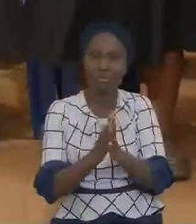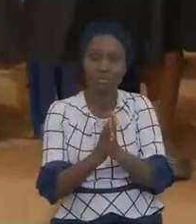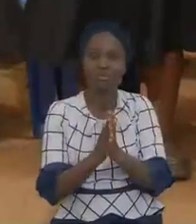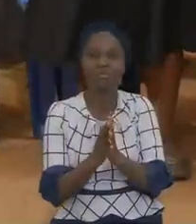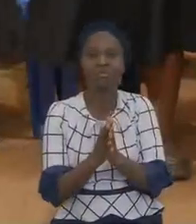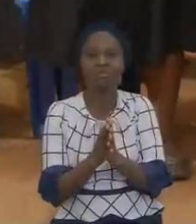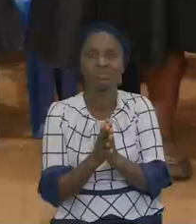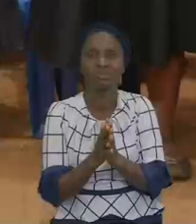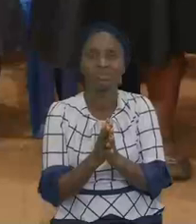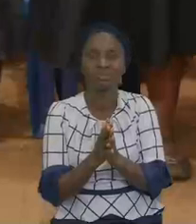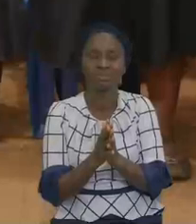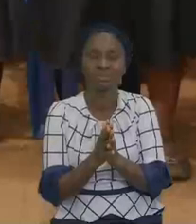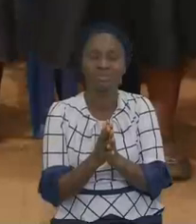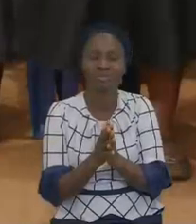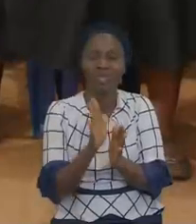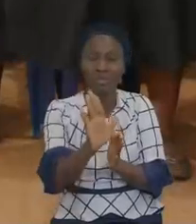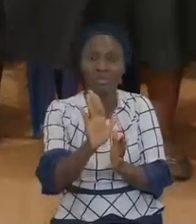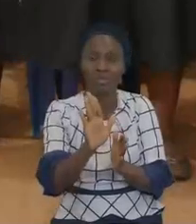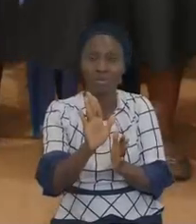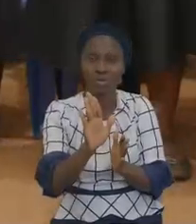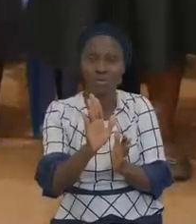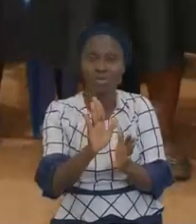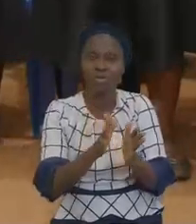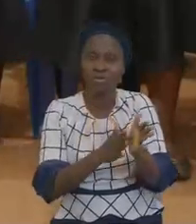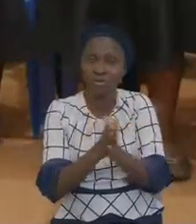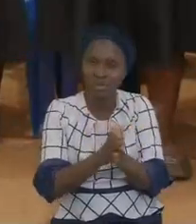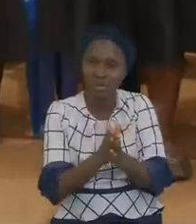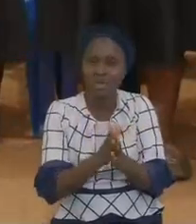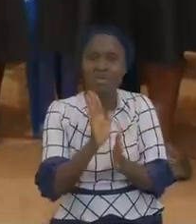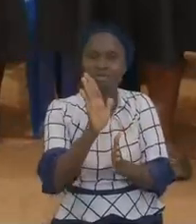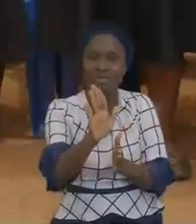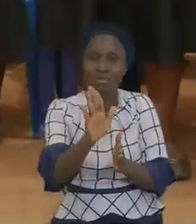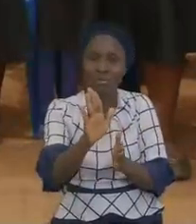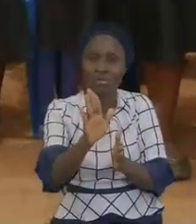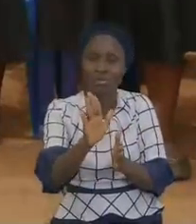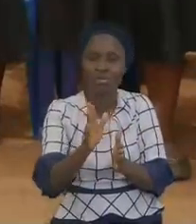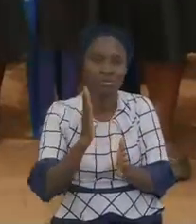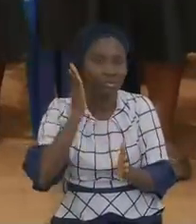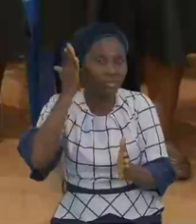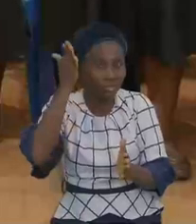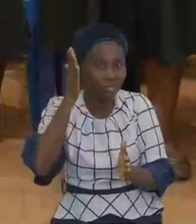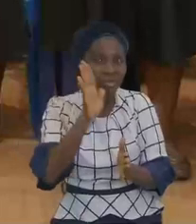Ton désir, ta destination et ta décision au Seigneur.